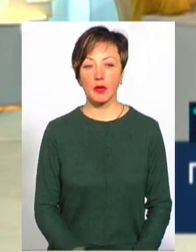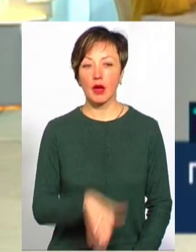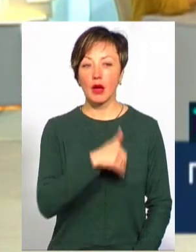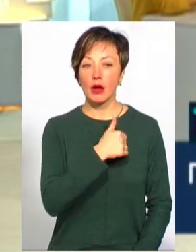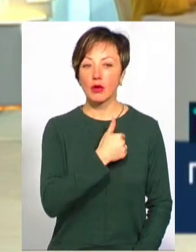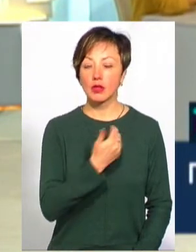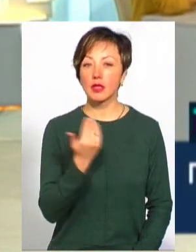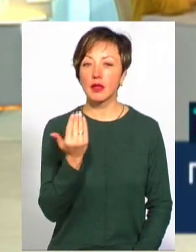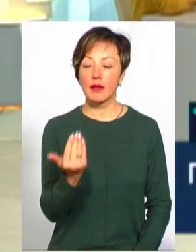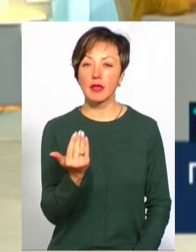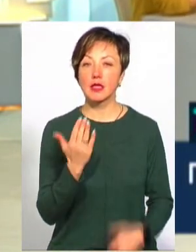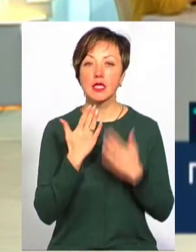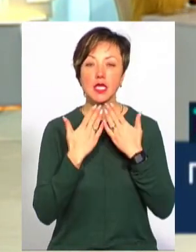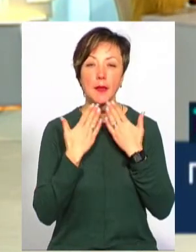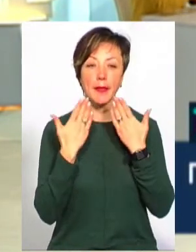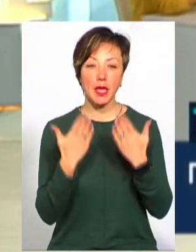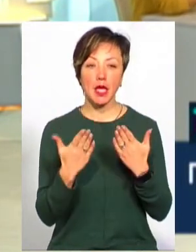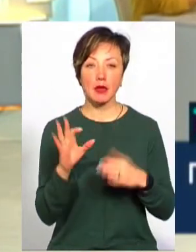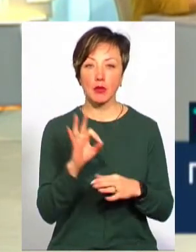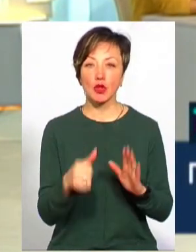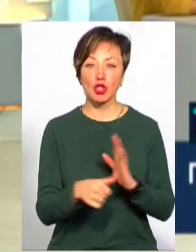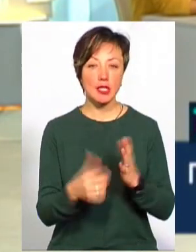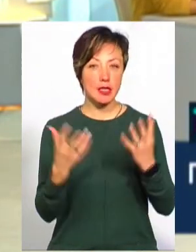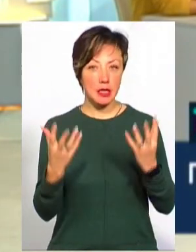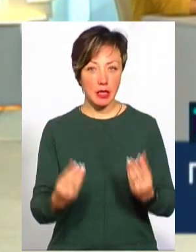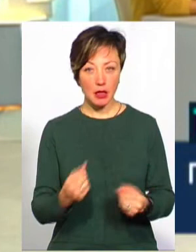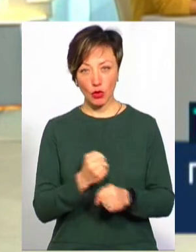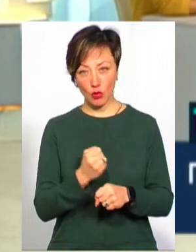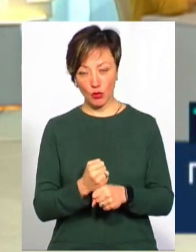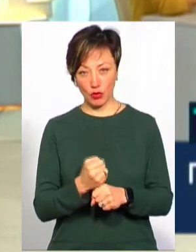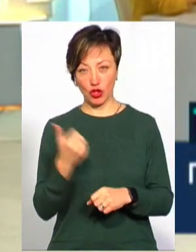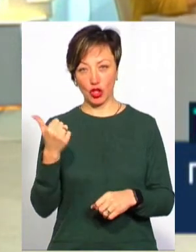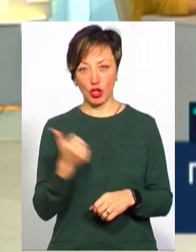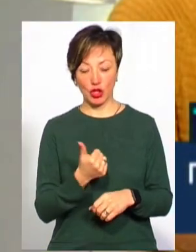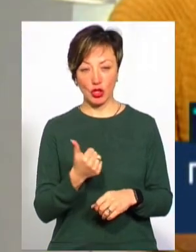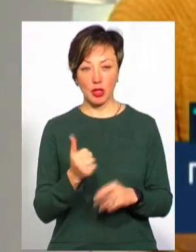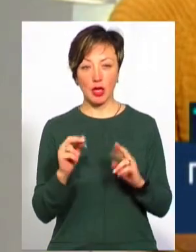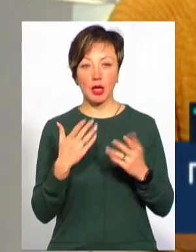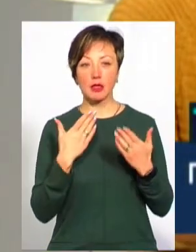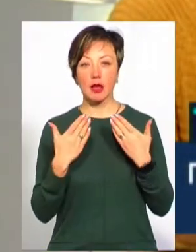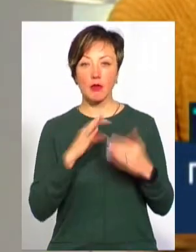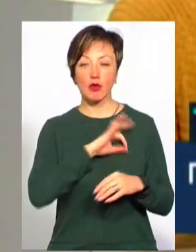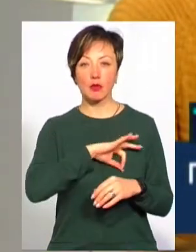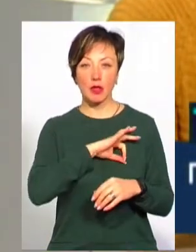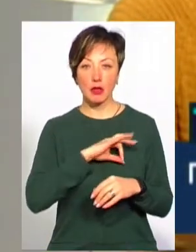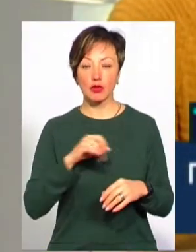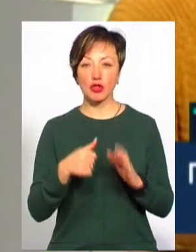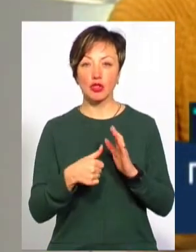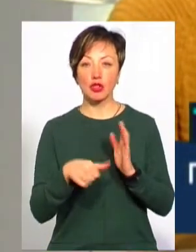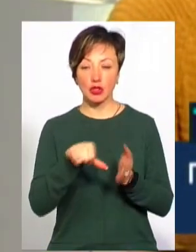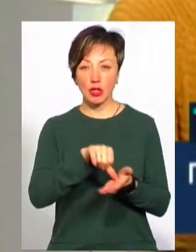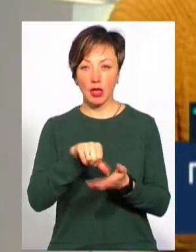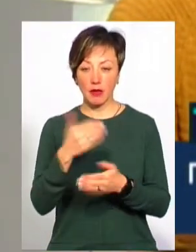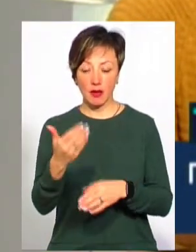хотів вас запитати от, про шестиденний робочий день. От, як ставляться профспілки до того, до